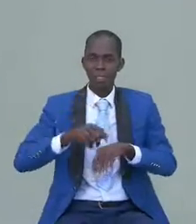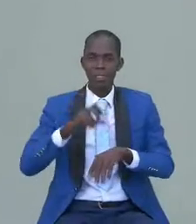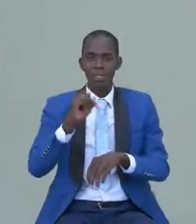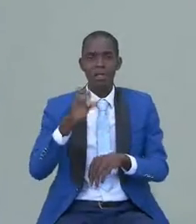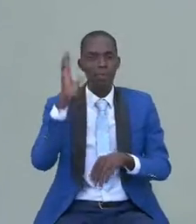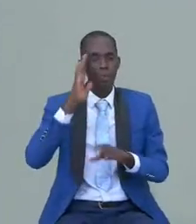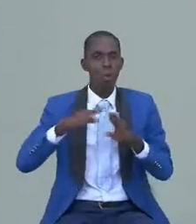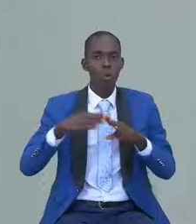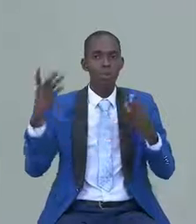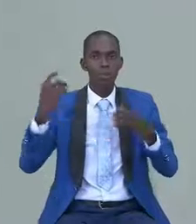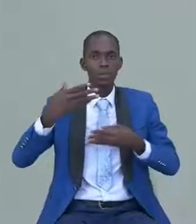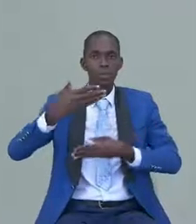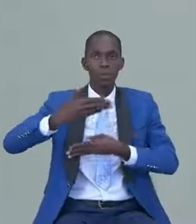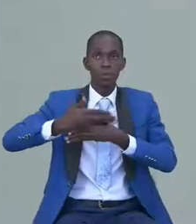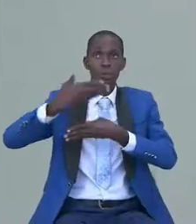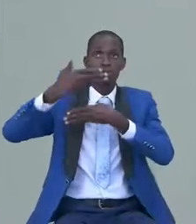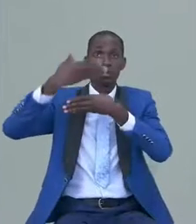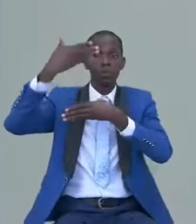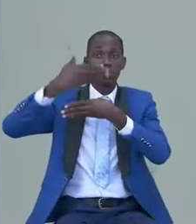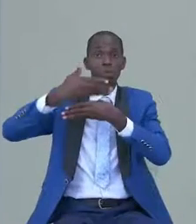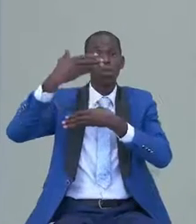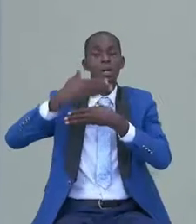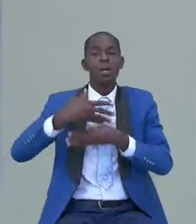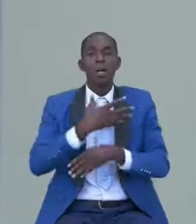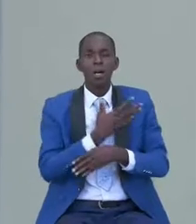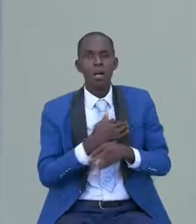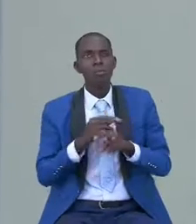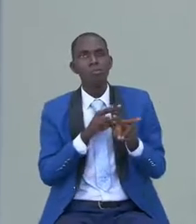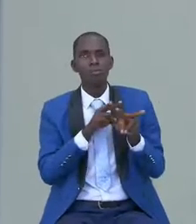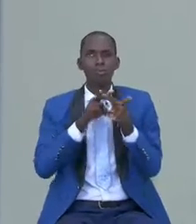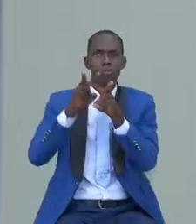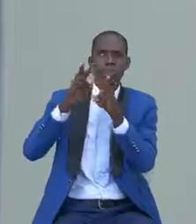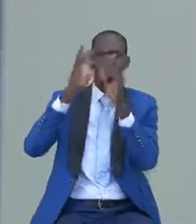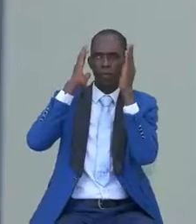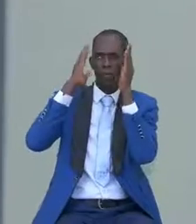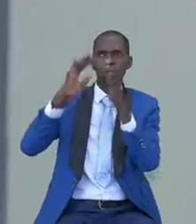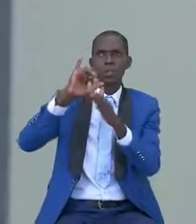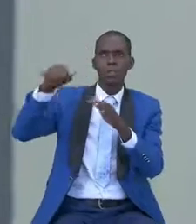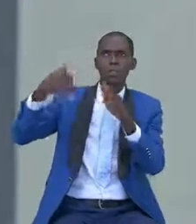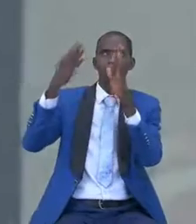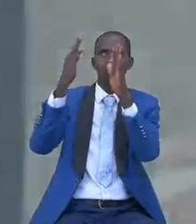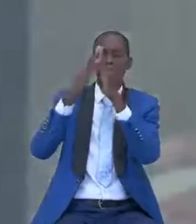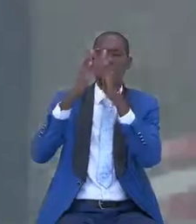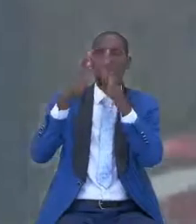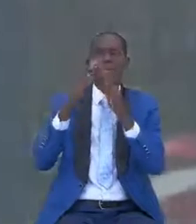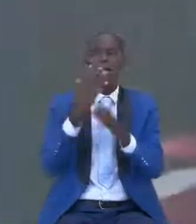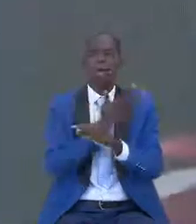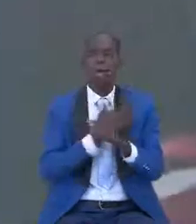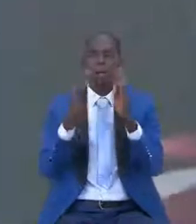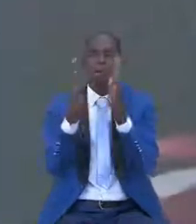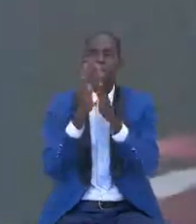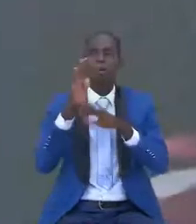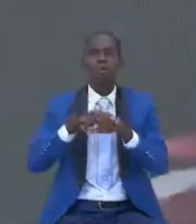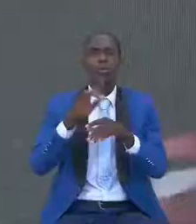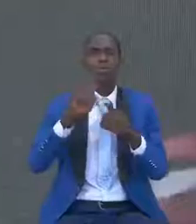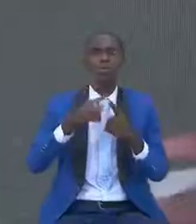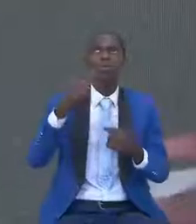fenêtres et il regardait dans la direction de Jérusalem et priait le Dieu du